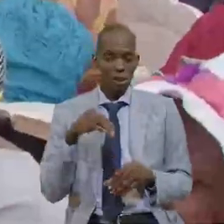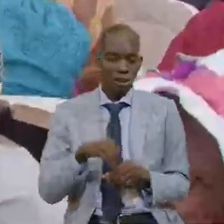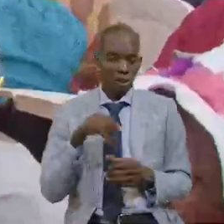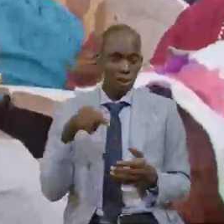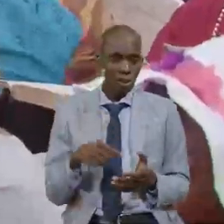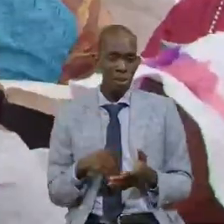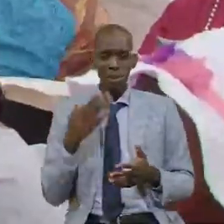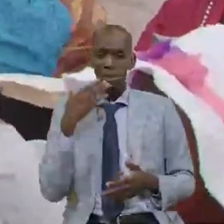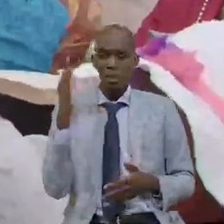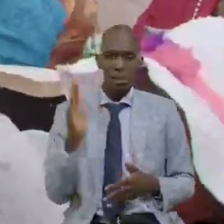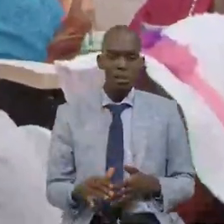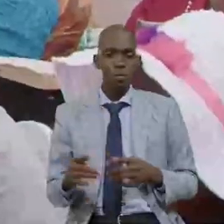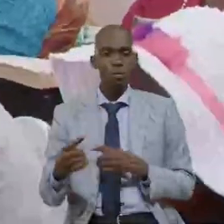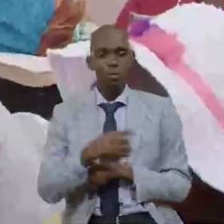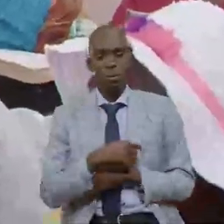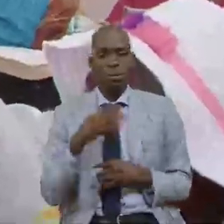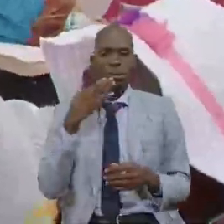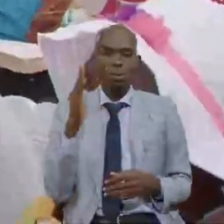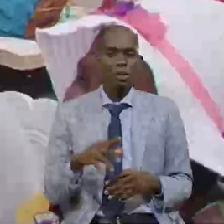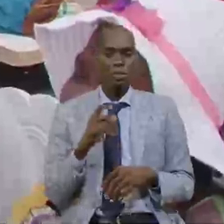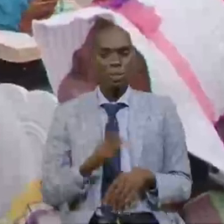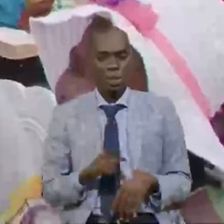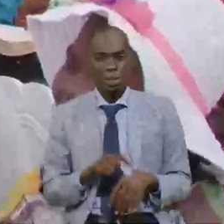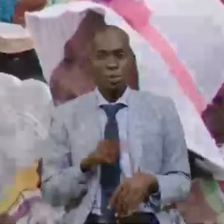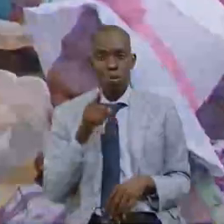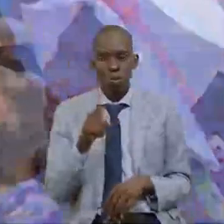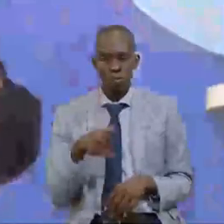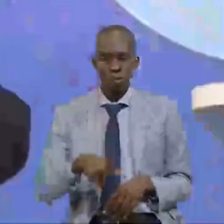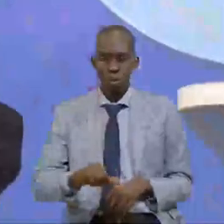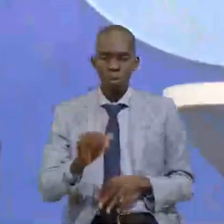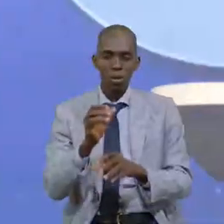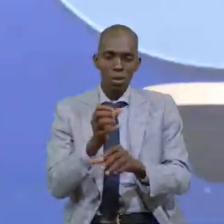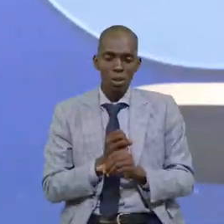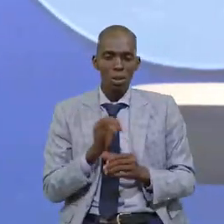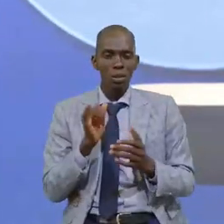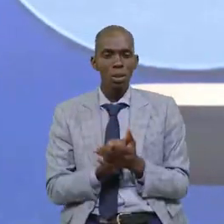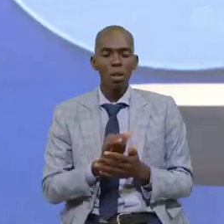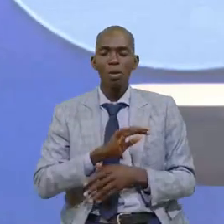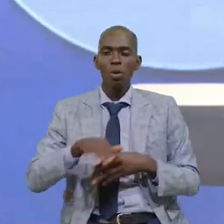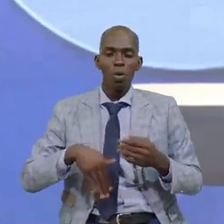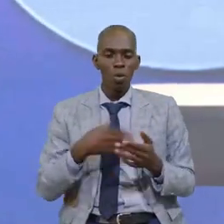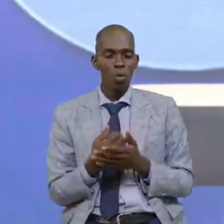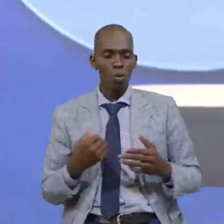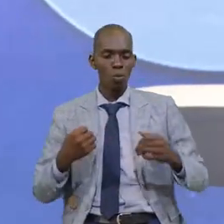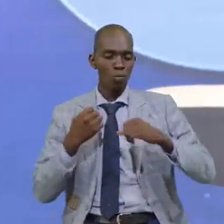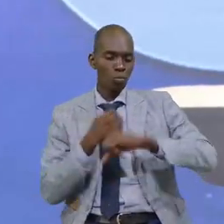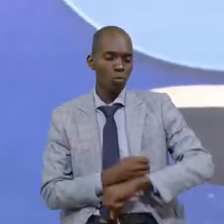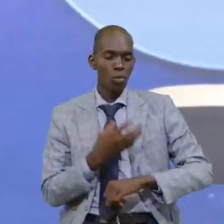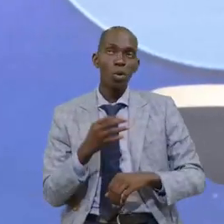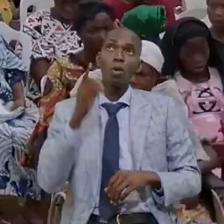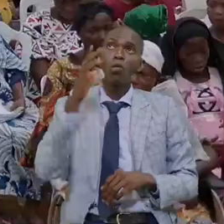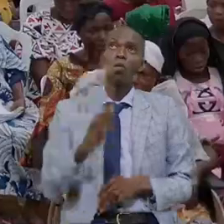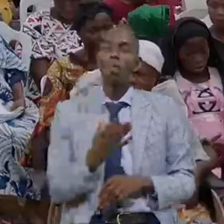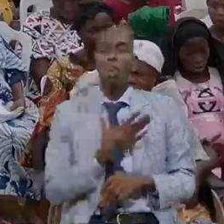dans ce mauvais jour, même dans ces moments difficiles, revêtez-vous toutes les armes de Dieu. Ferme,